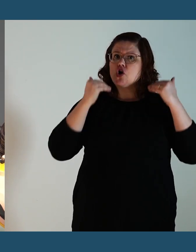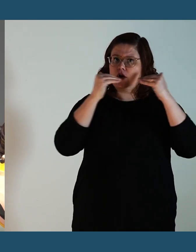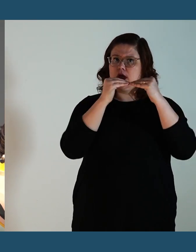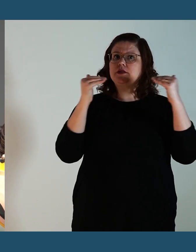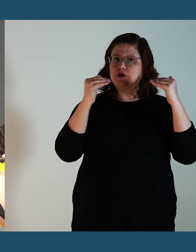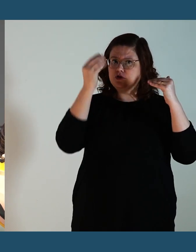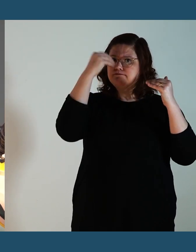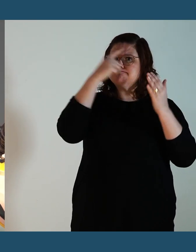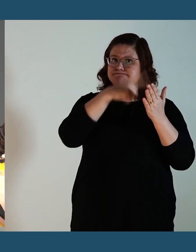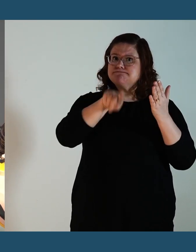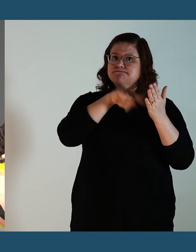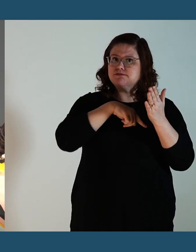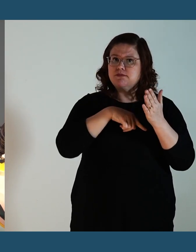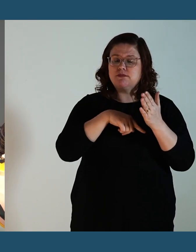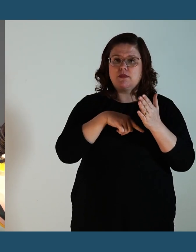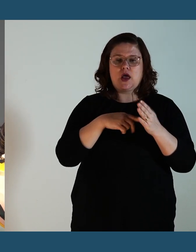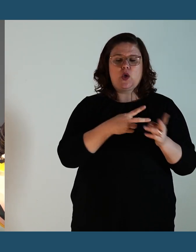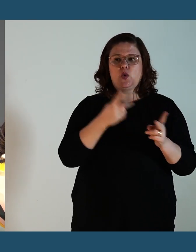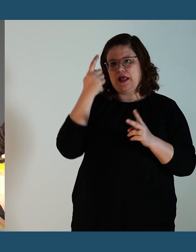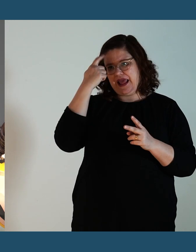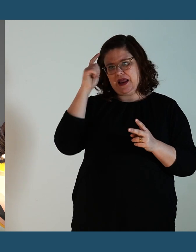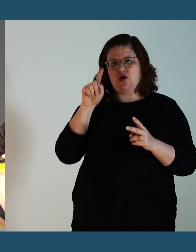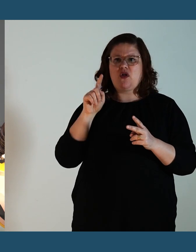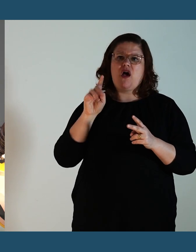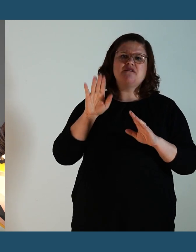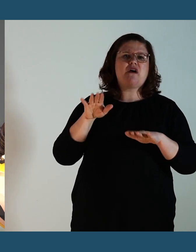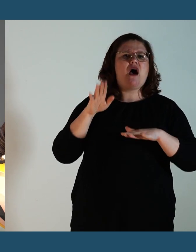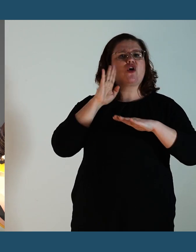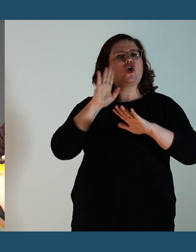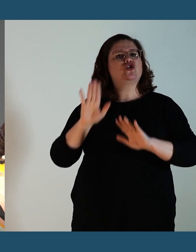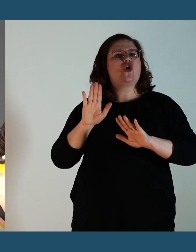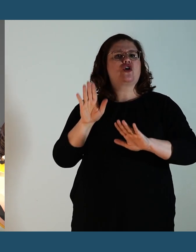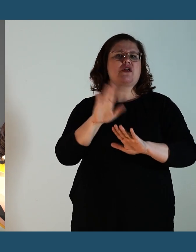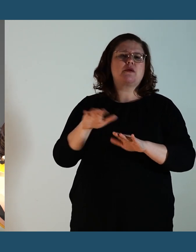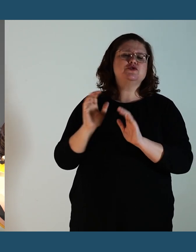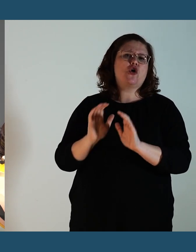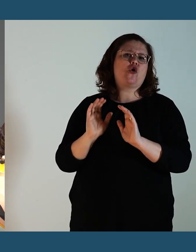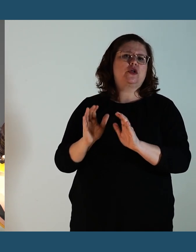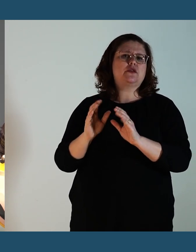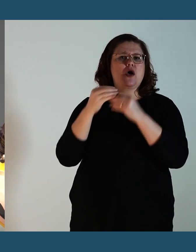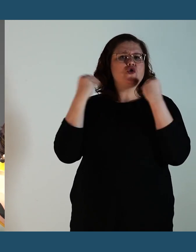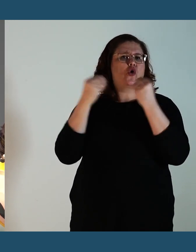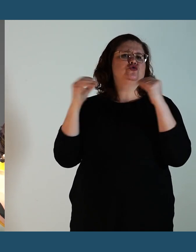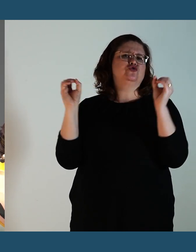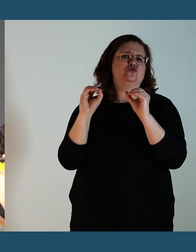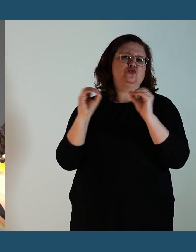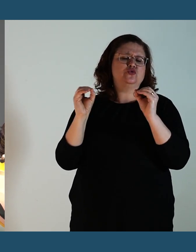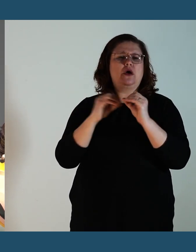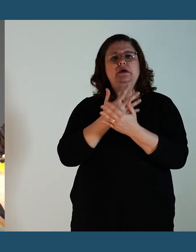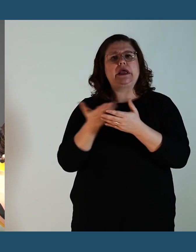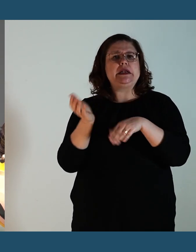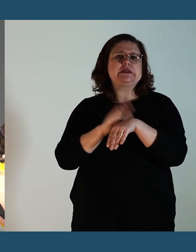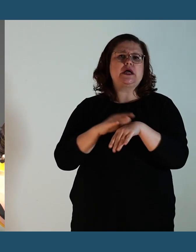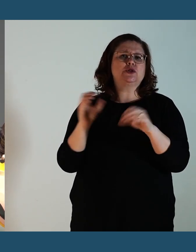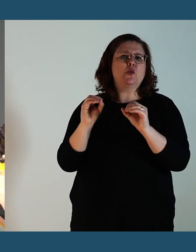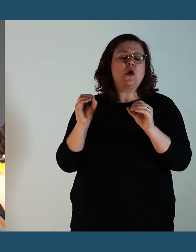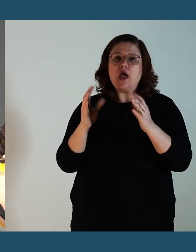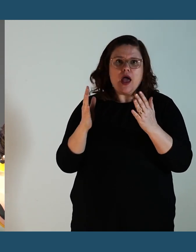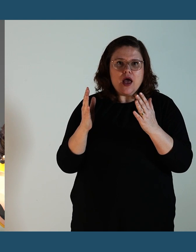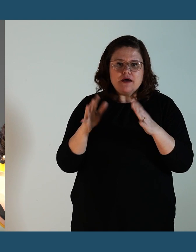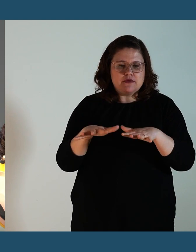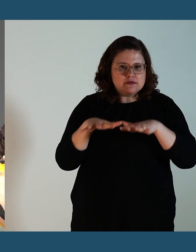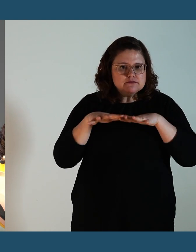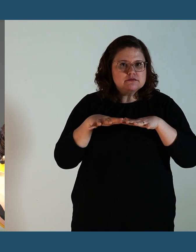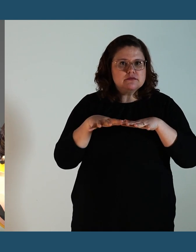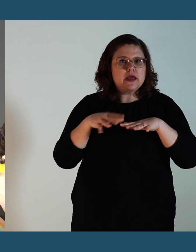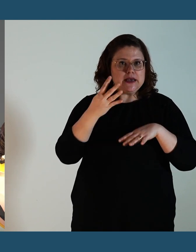koska se on yleensä se ennakkoluulo, että kaikki on vain kotona hoitamassa lapsia, eikä ole mitään koulutusta eikä mitään kielitaitoa. Ja siinä mielessä se ehkä